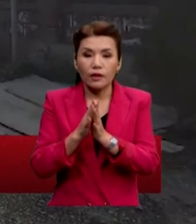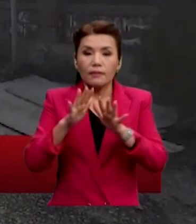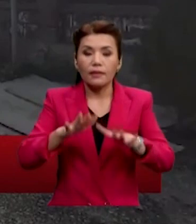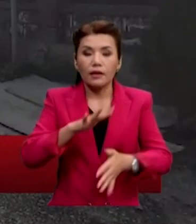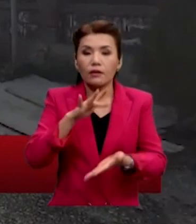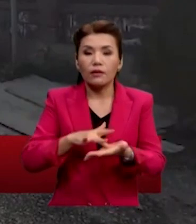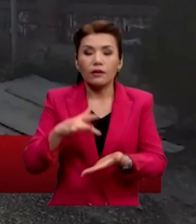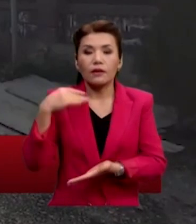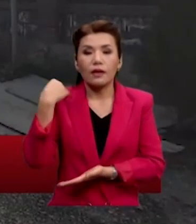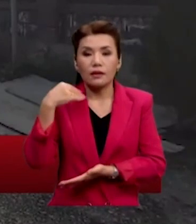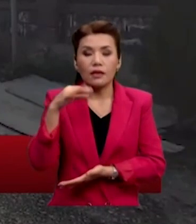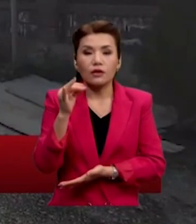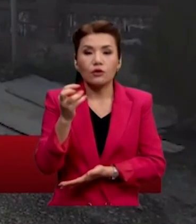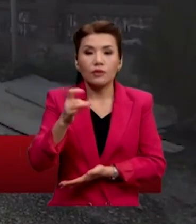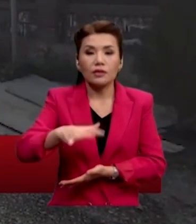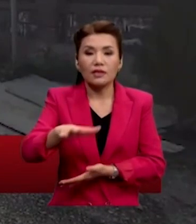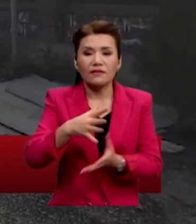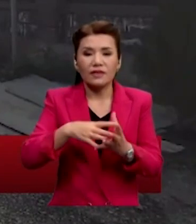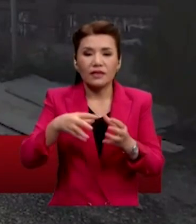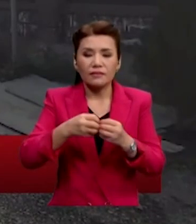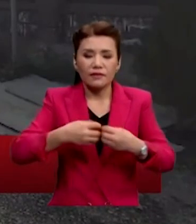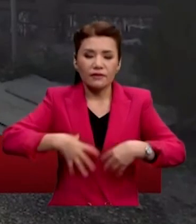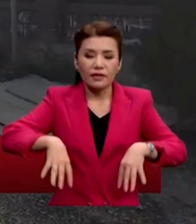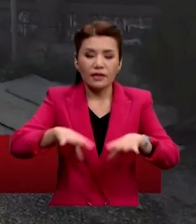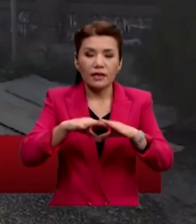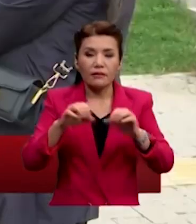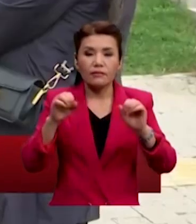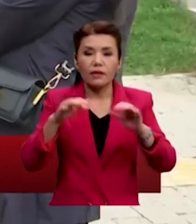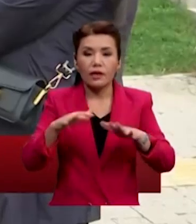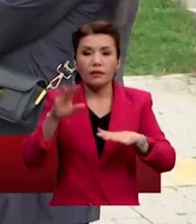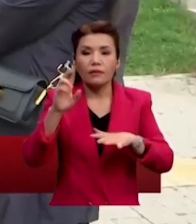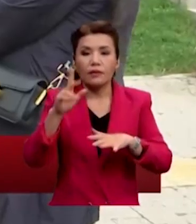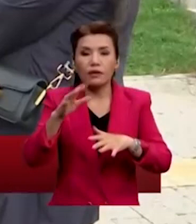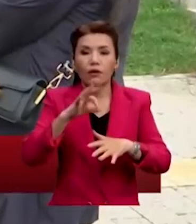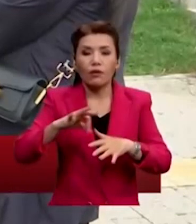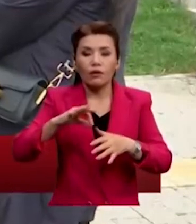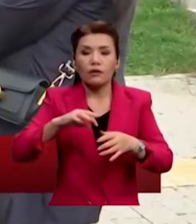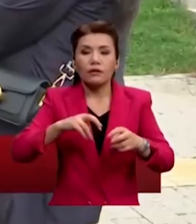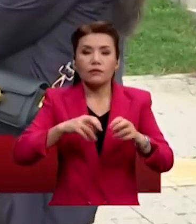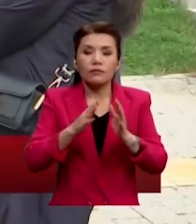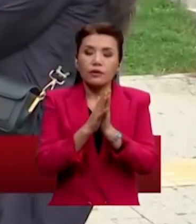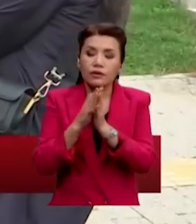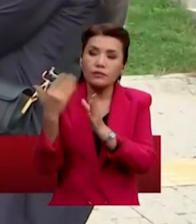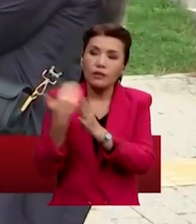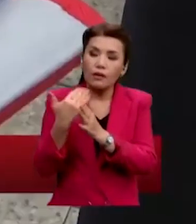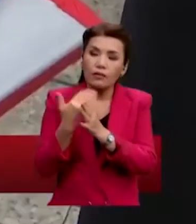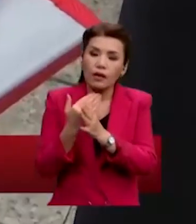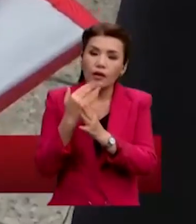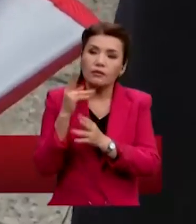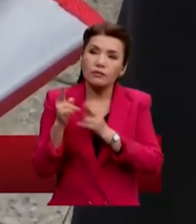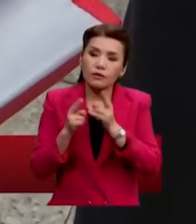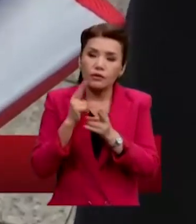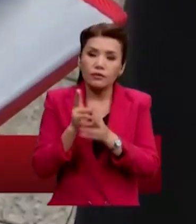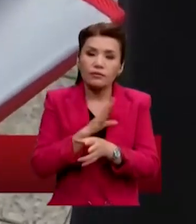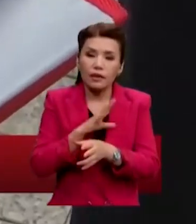городе Алматы, в Турсиевском районе. Бір үйдің баласындай көршілерді біріктірген баспана мәселесі. Олар тіпті араша сұрап, президентке де үндеу жолдаған.